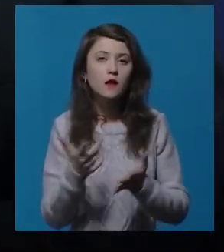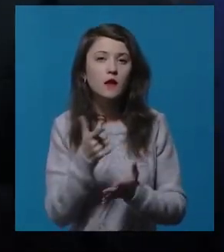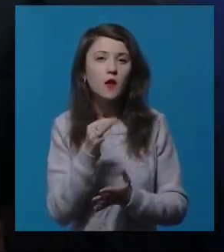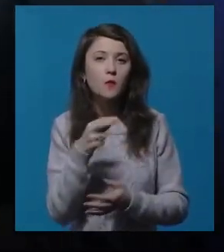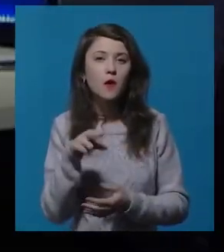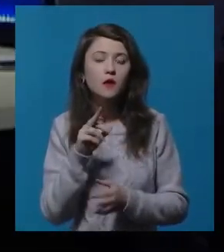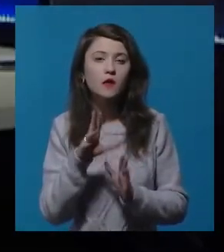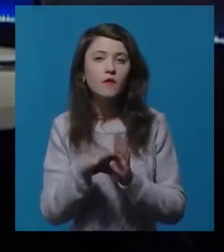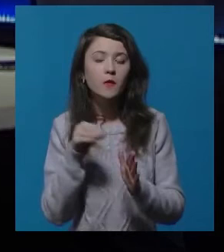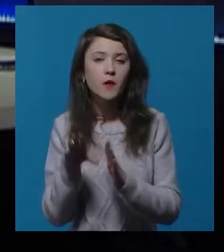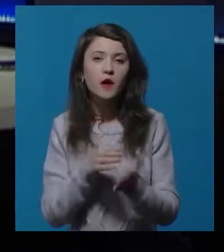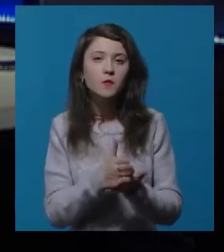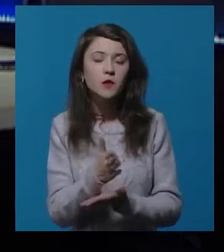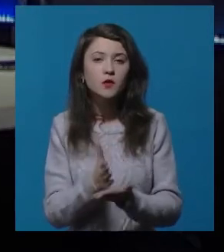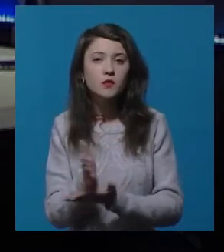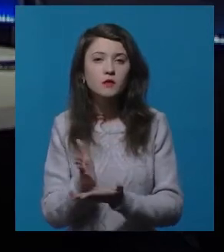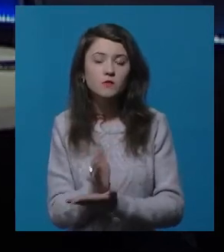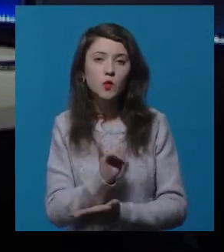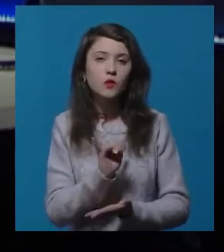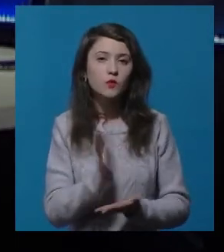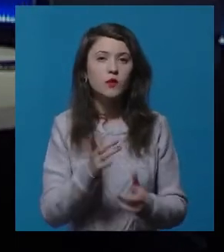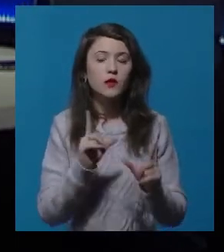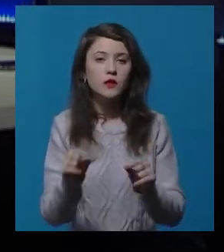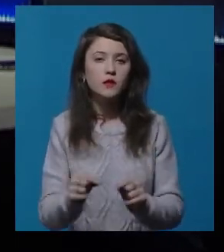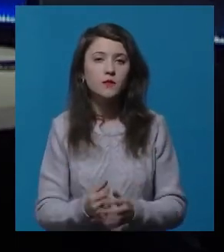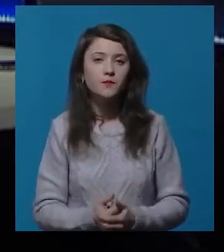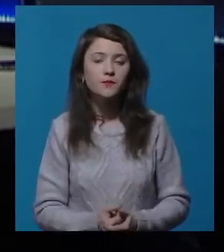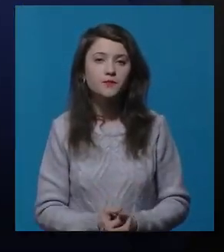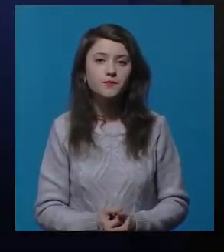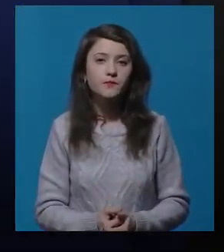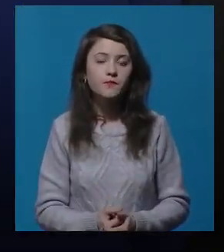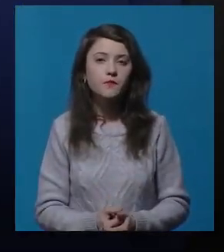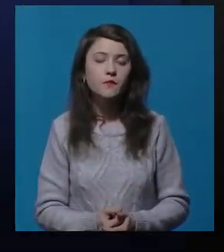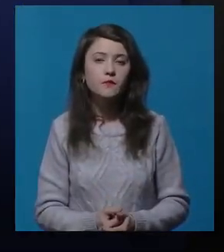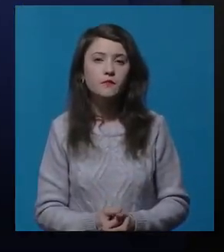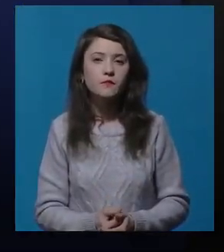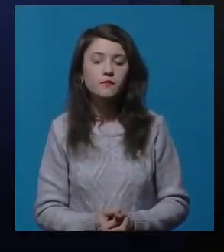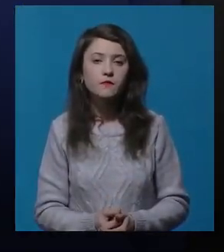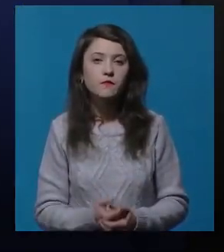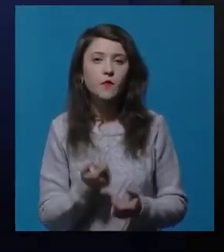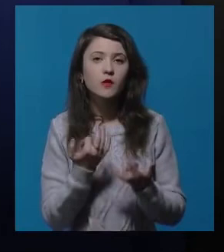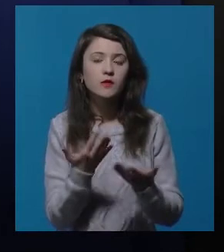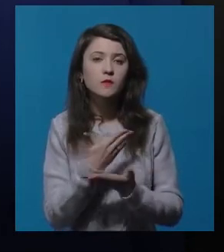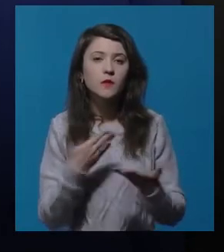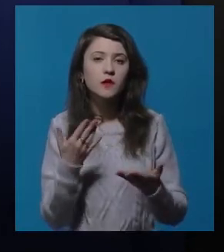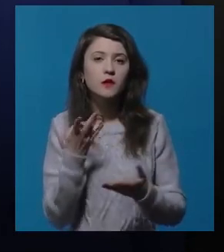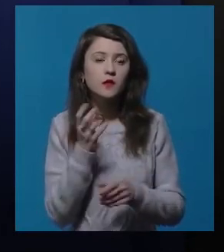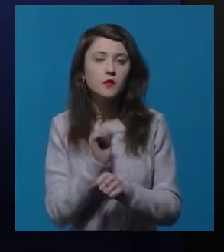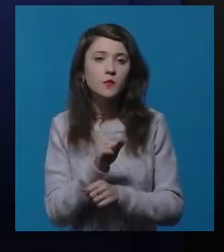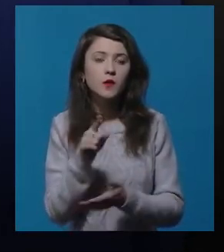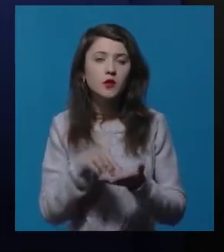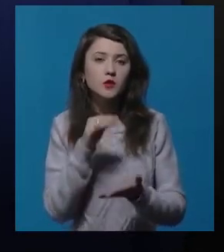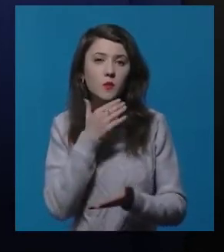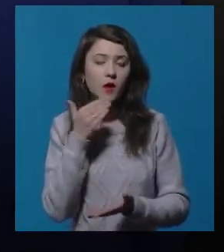вибираєте маршрут, по якому там мобільні пункти, власне, і рухаються? Оскільки, да, ми трішки не зупинились на питанні, чи багато